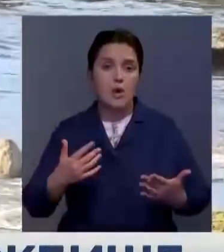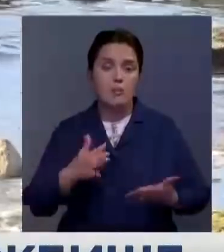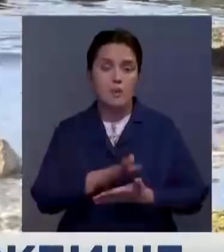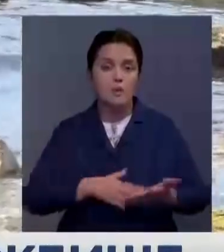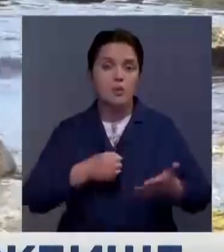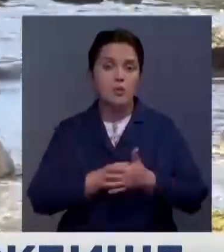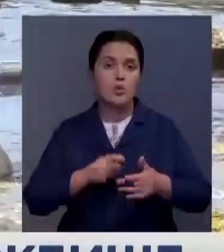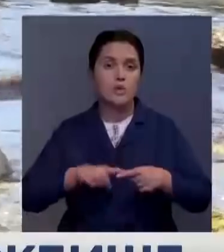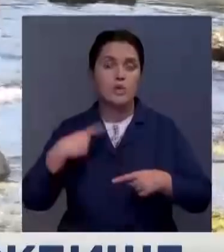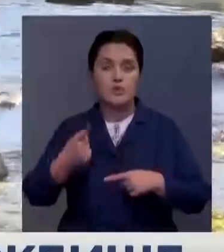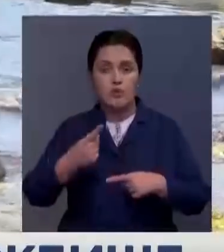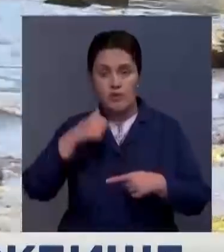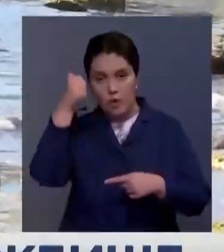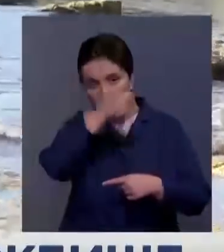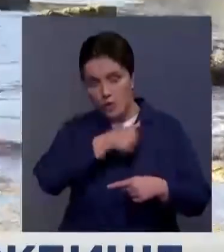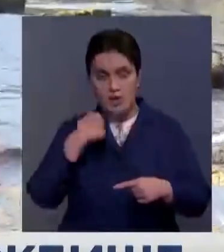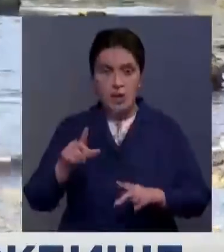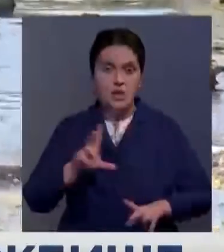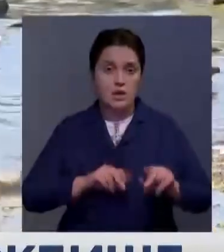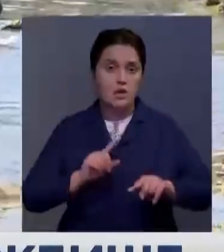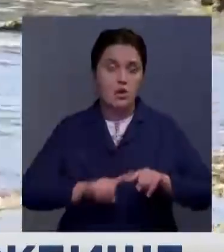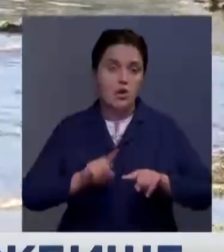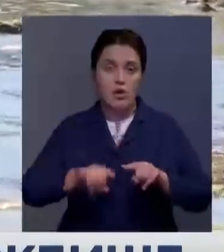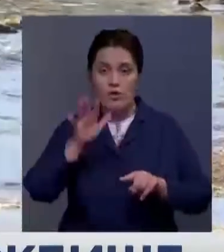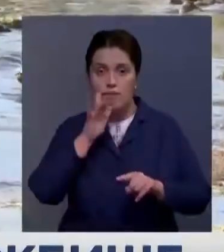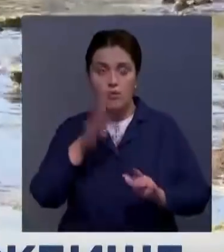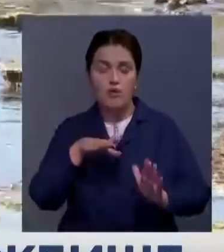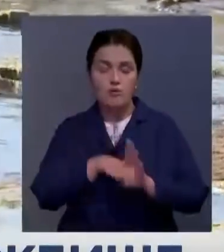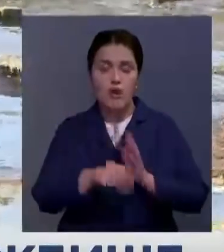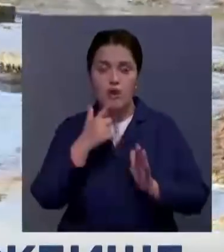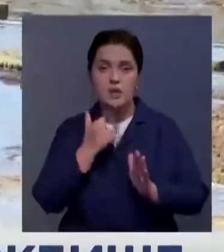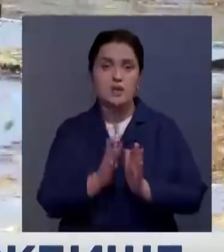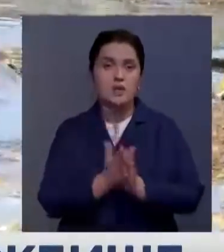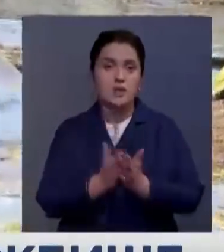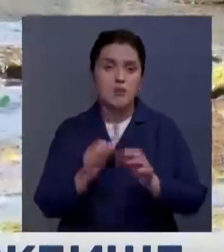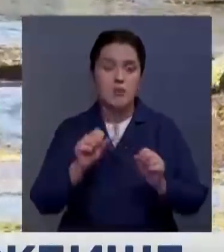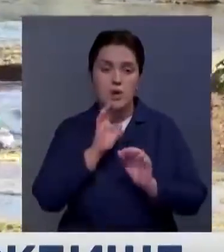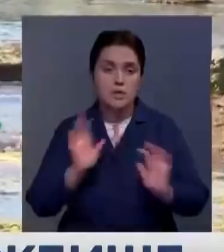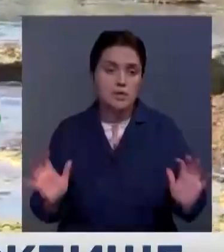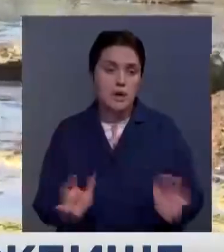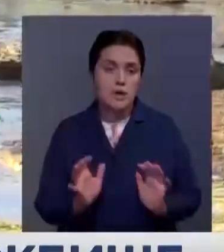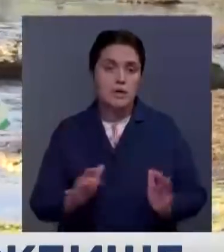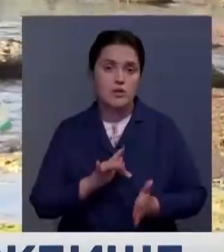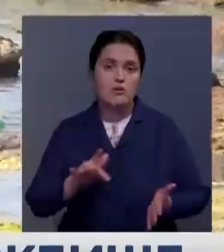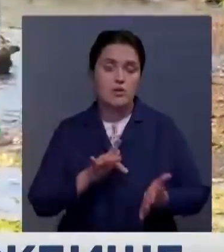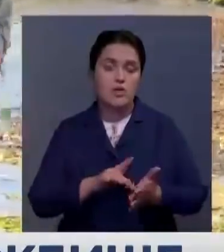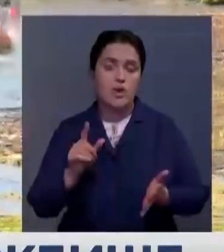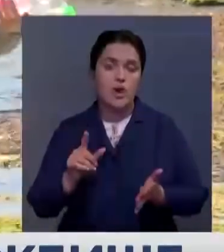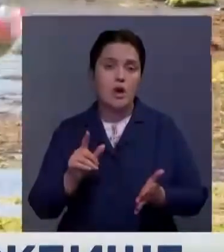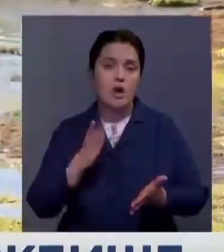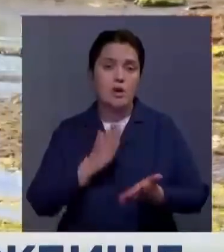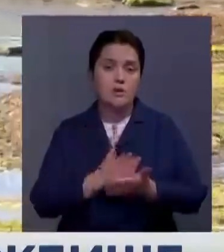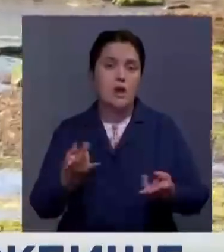года. Эксперты надеются, что в скором времени этот вид включат в Красную книгу, что позволит сохранить в регионе популяцию тюленя.